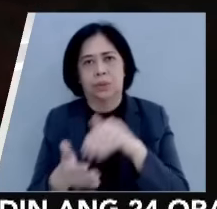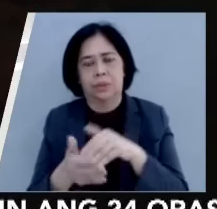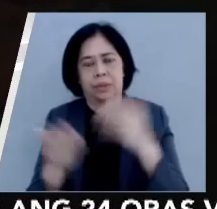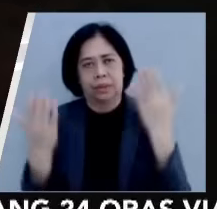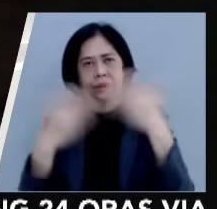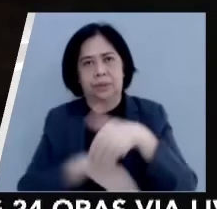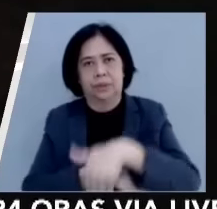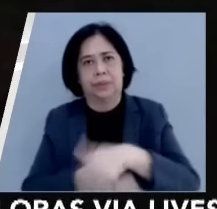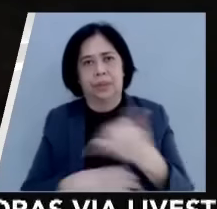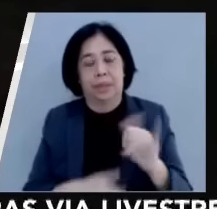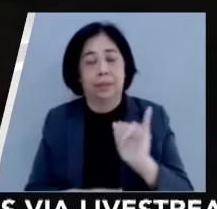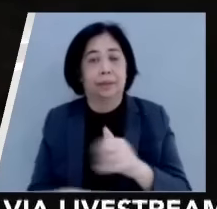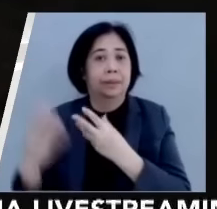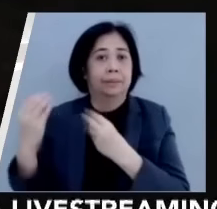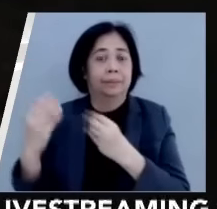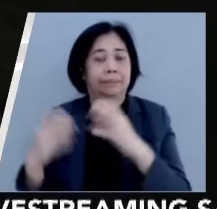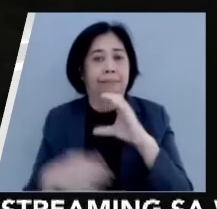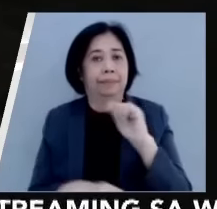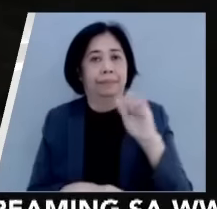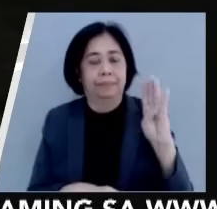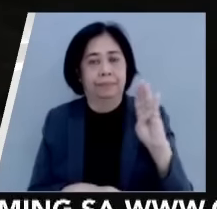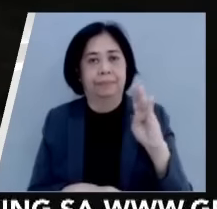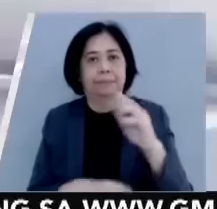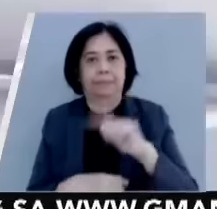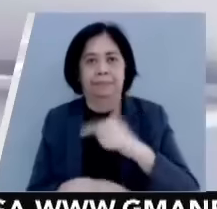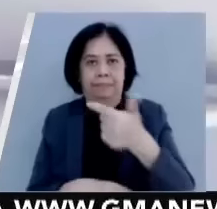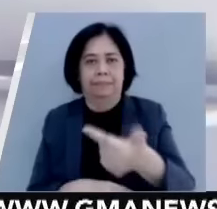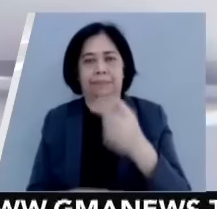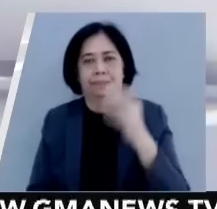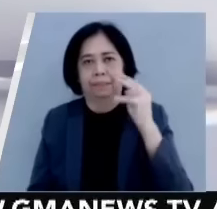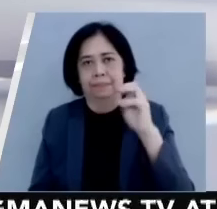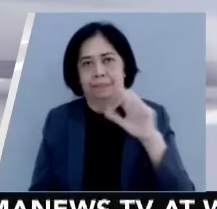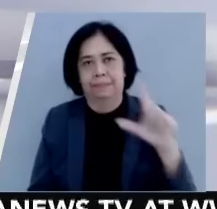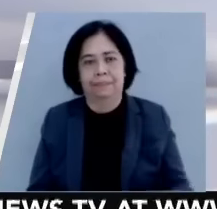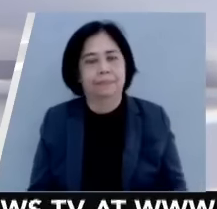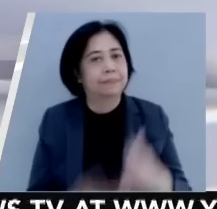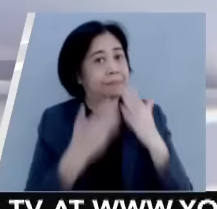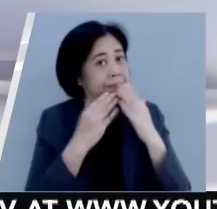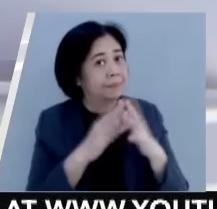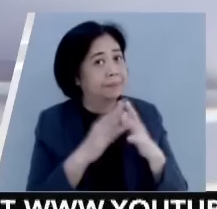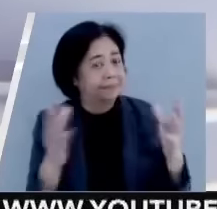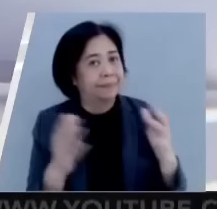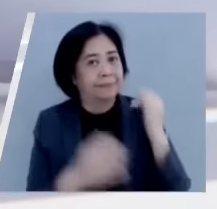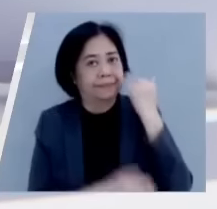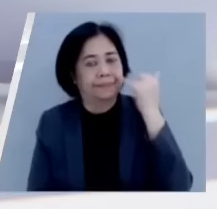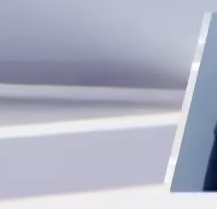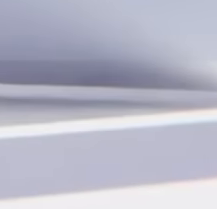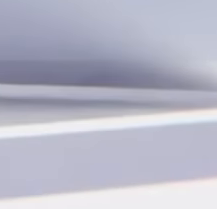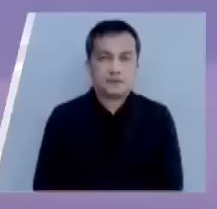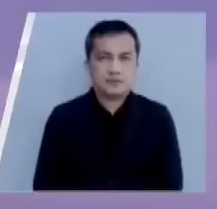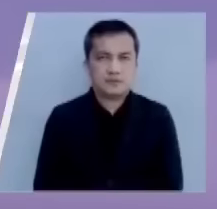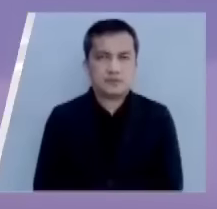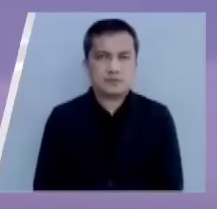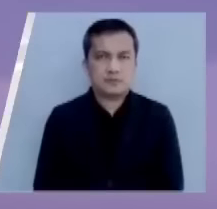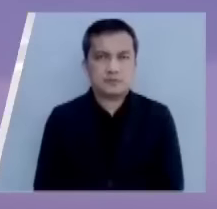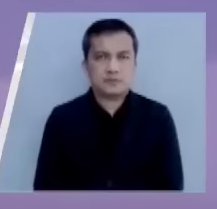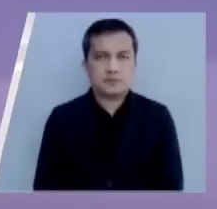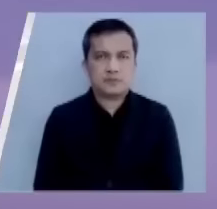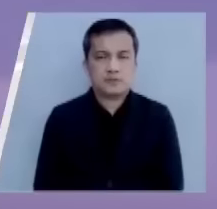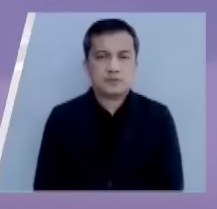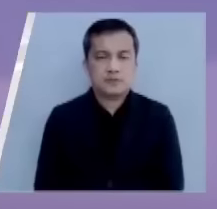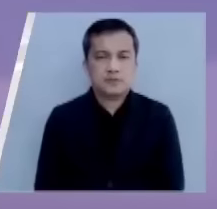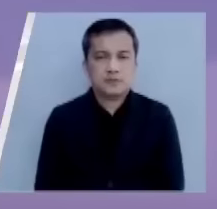ilitas mula dito sa Cabanatuan City. Balik sa iyo, Mel. Maraming salamat sa iyo, James Agustin. Nilagdaan